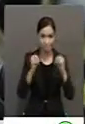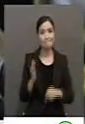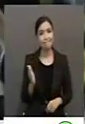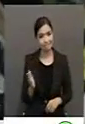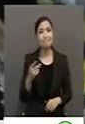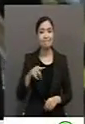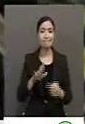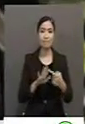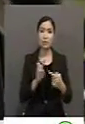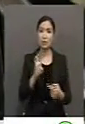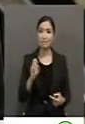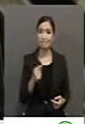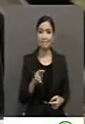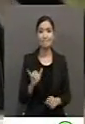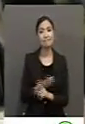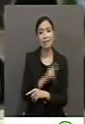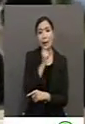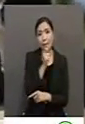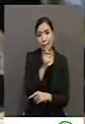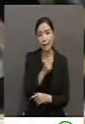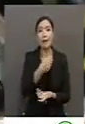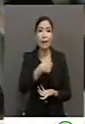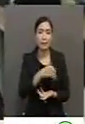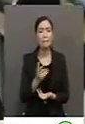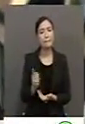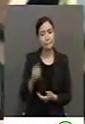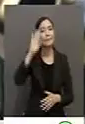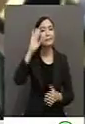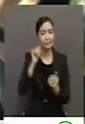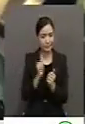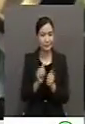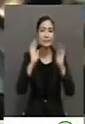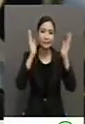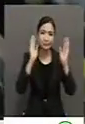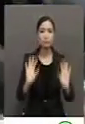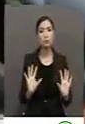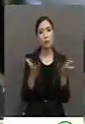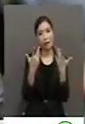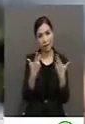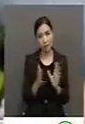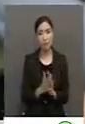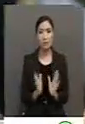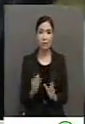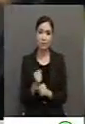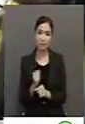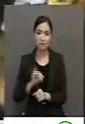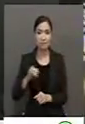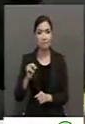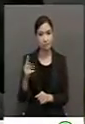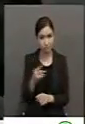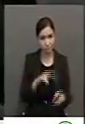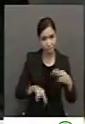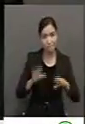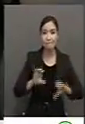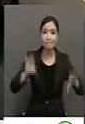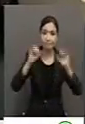ตรีนะคะก็ให้สัมภาษณ์กับทีมข่าวโดยบอกว่าเรื่องที่เกิดขึ้นตำรวจได้แถลงไปหมดแล้วซึ่งก็มีเจ้าหน้าที่ดูแลรวมถึงรัฐบาลท